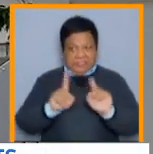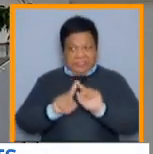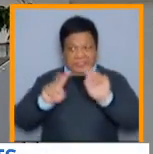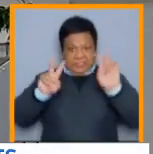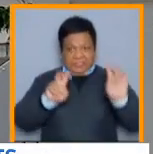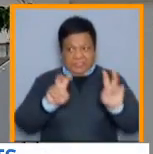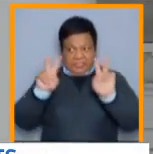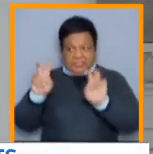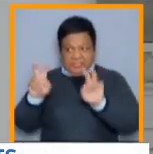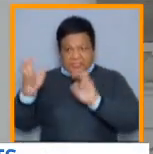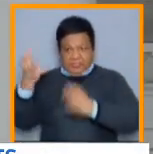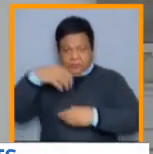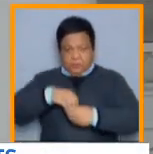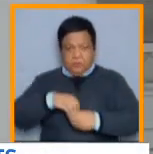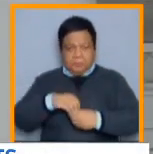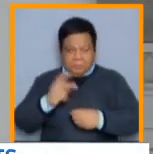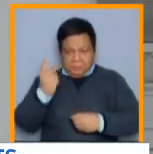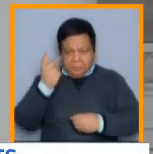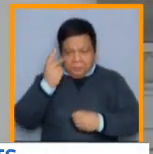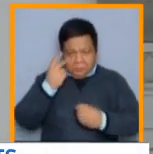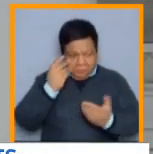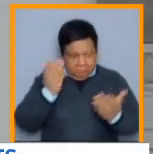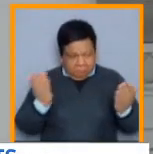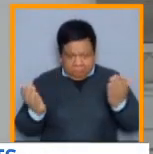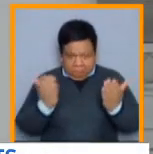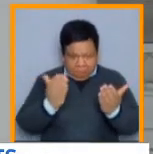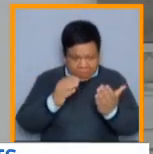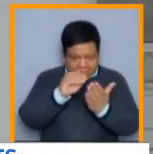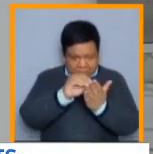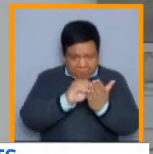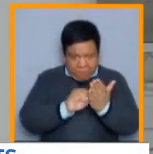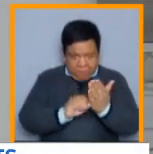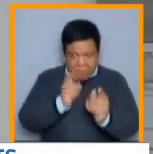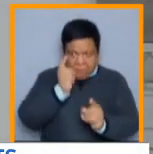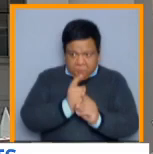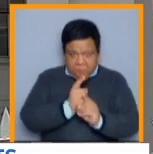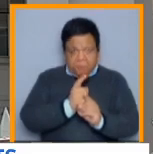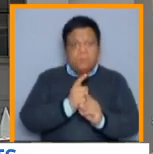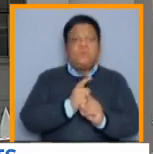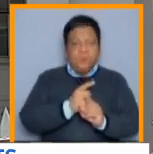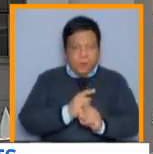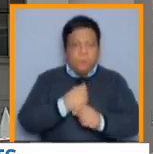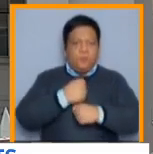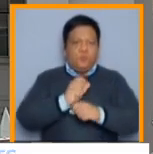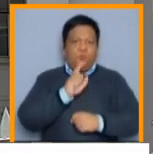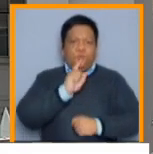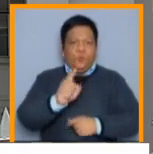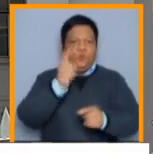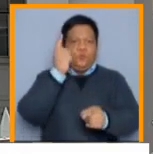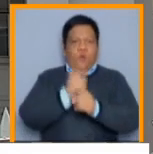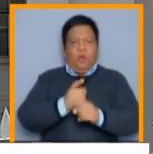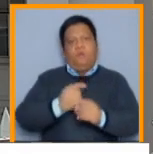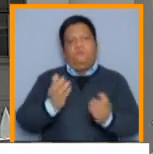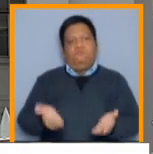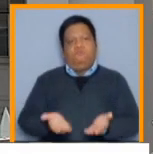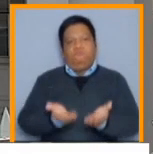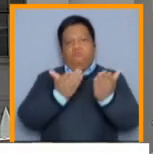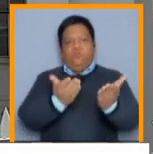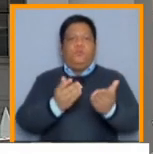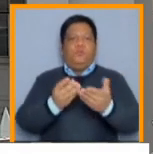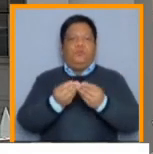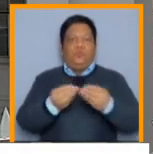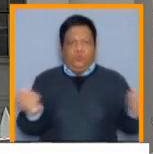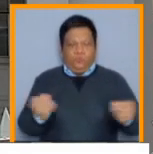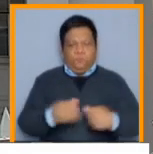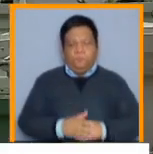at itali ang boto ng bawat mahistrado sa kada issue para matiyak na tama ang resolusyon ng Korte. Tiniyak nilang ibibigay sa media at